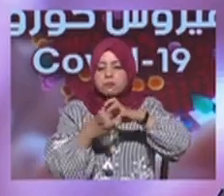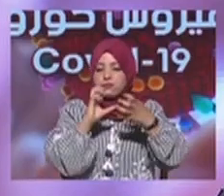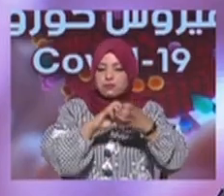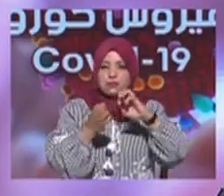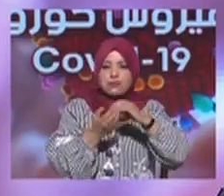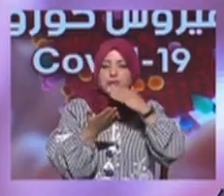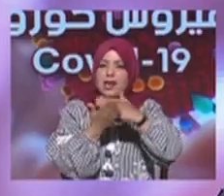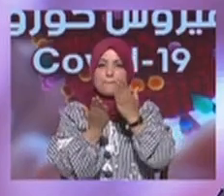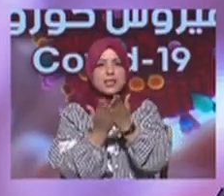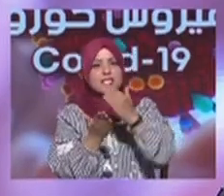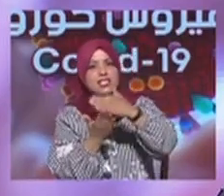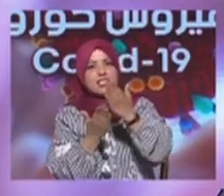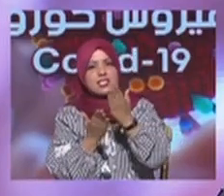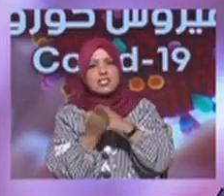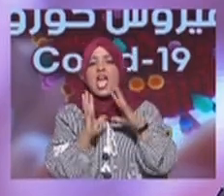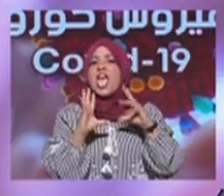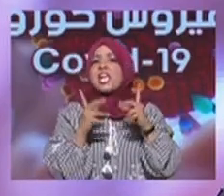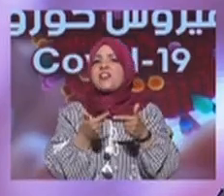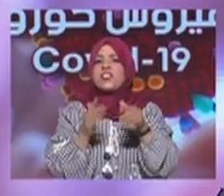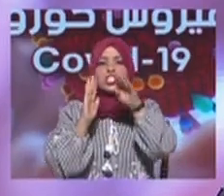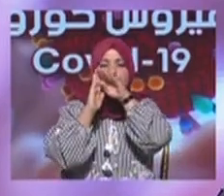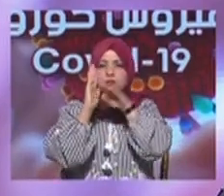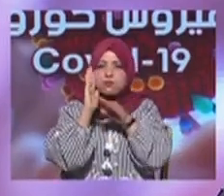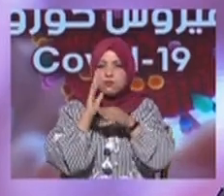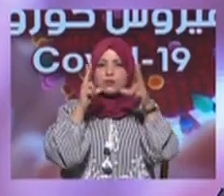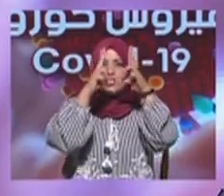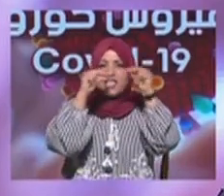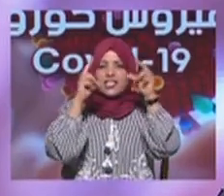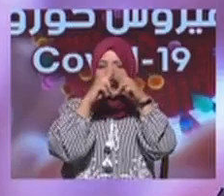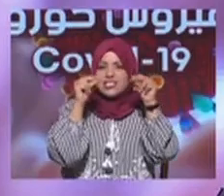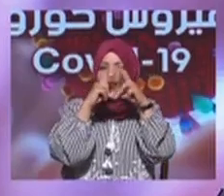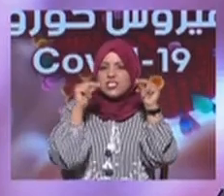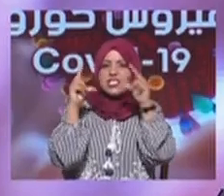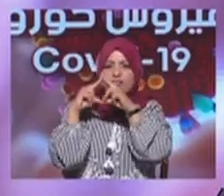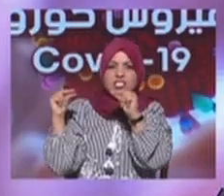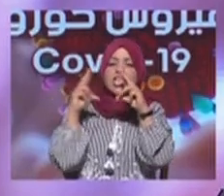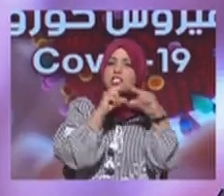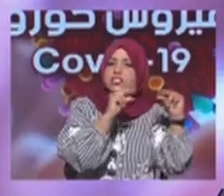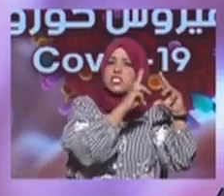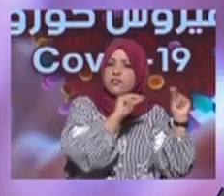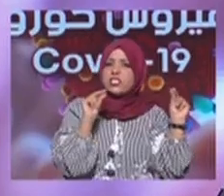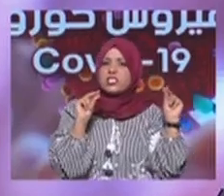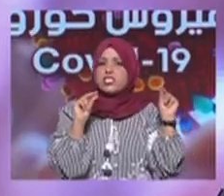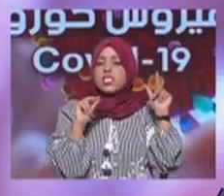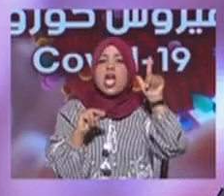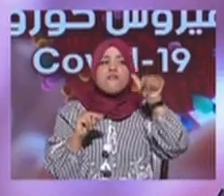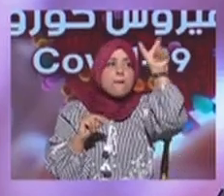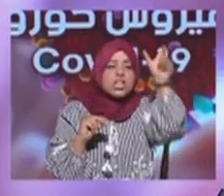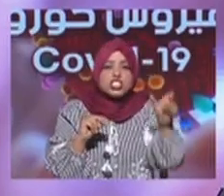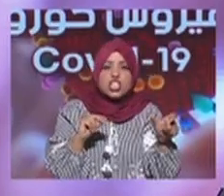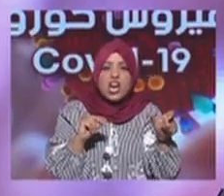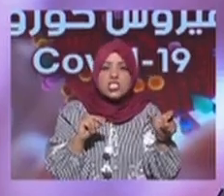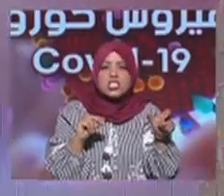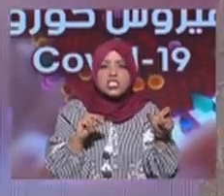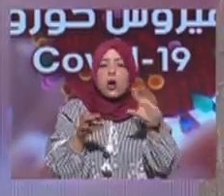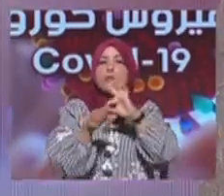اش معناها 9 قدم اش معناها 14 جدد تحاليل بالنسبه للناس اللي توفيت الله يرحمها يلزمها تاخذ بعين الاعتبار حتى